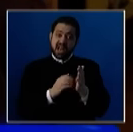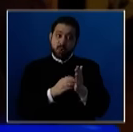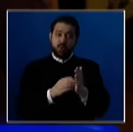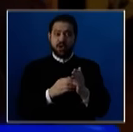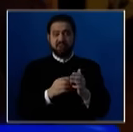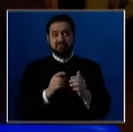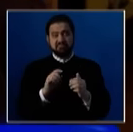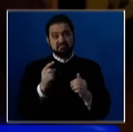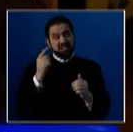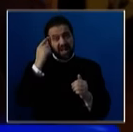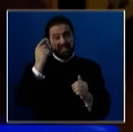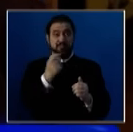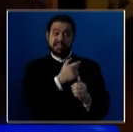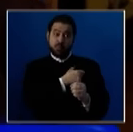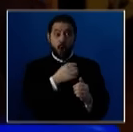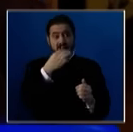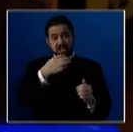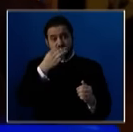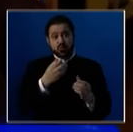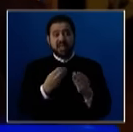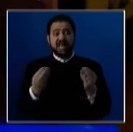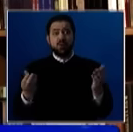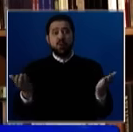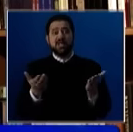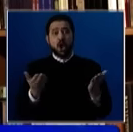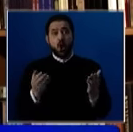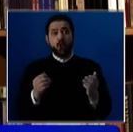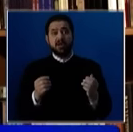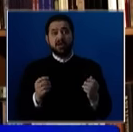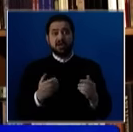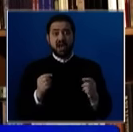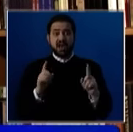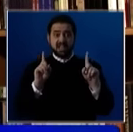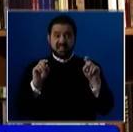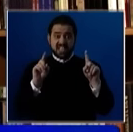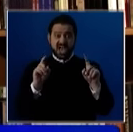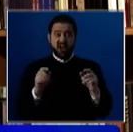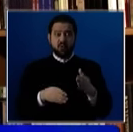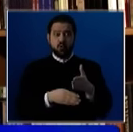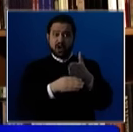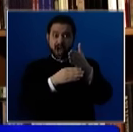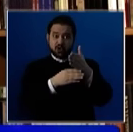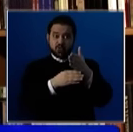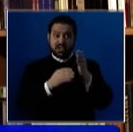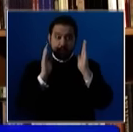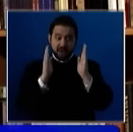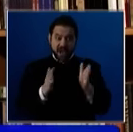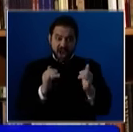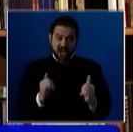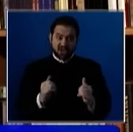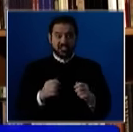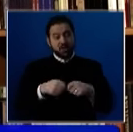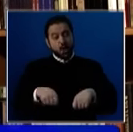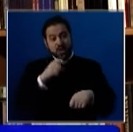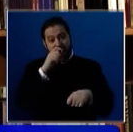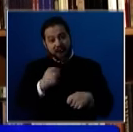se poate spune că de multe ori chiar vrăjmașul îl ajută pe calea desăvârșirii. Tot rău spre bine. Tot